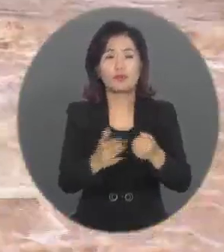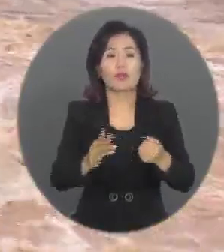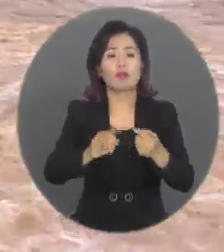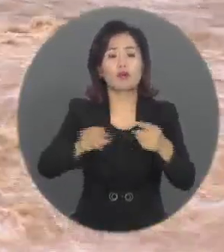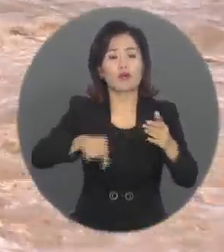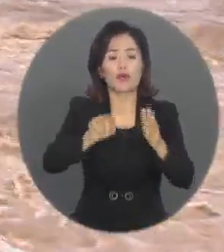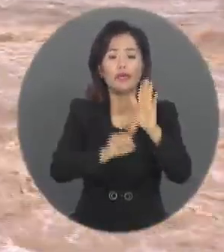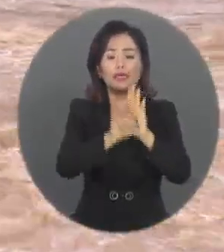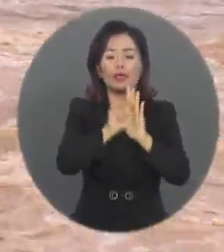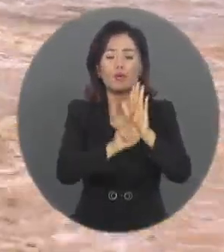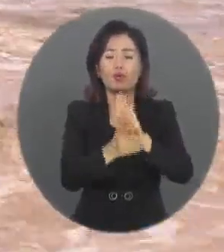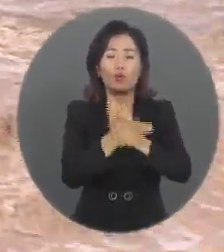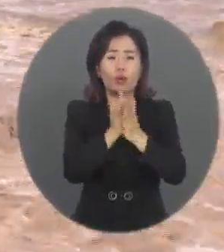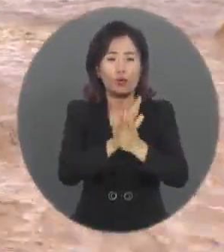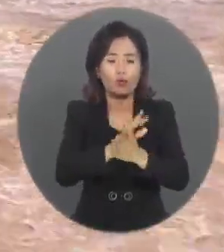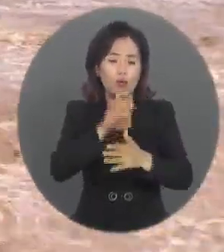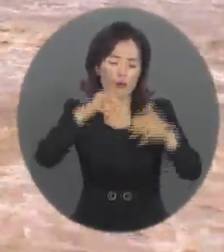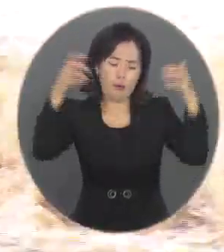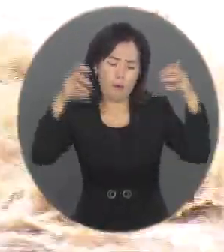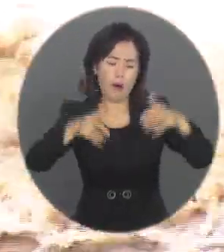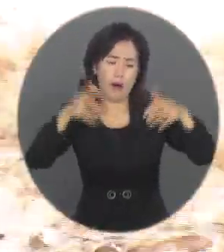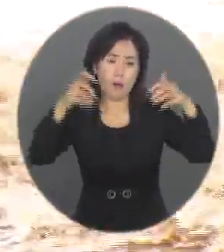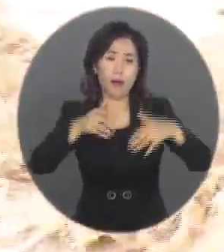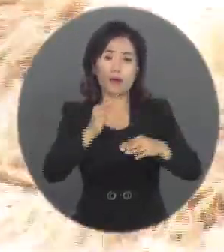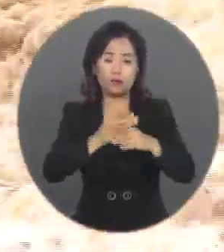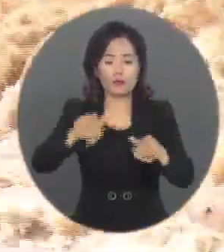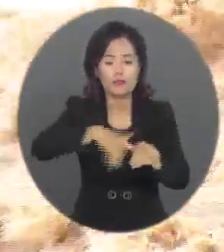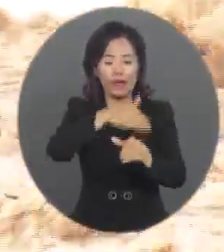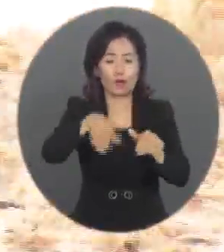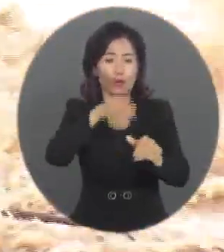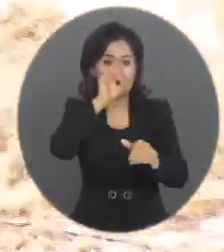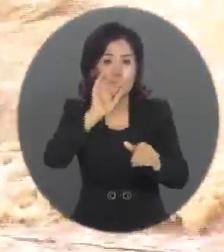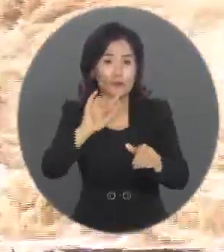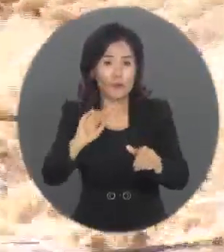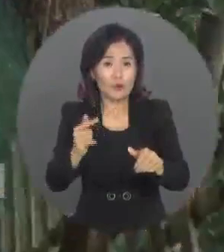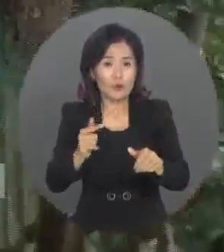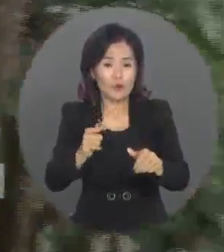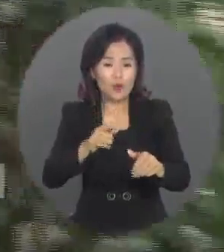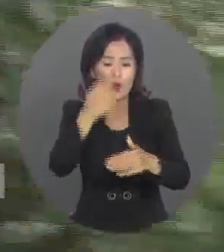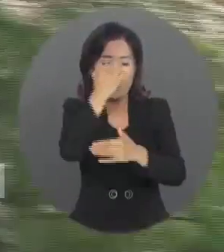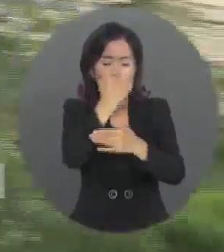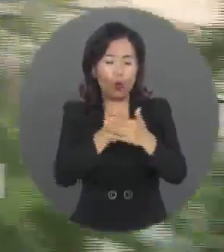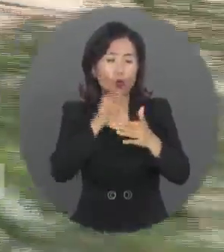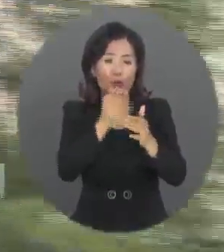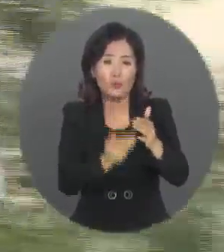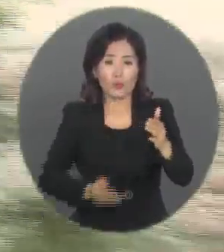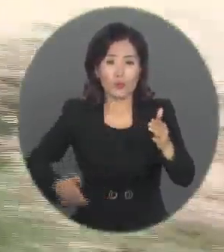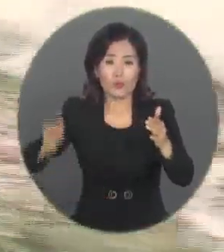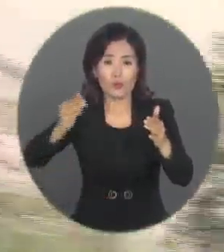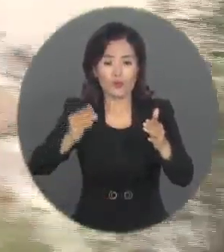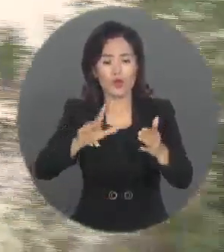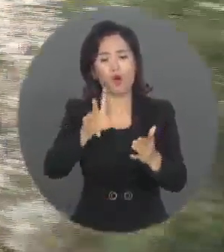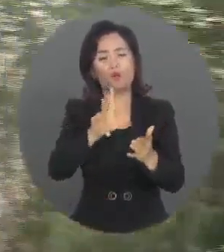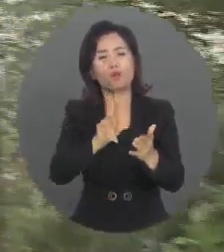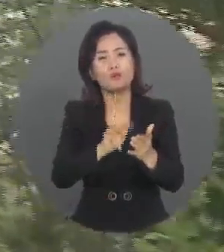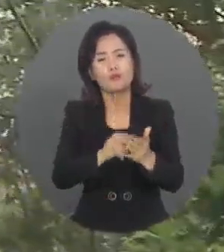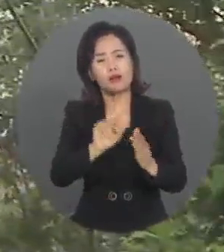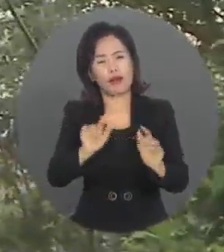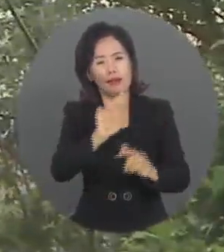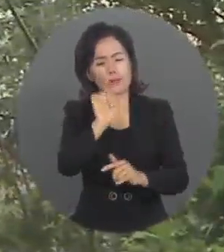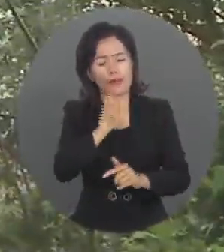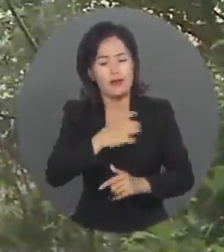여기에 기후변화로 기록적인 폭우까지 내리는 등 여건이 좋지 않아 노후한 저수지가 시한폭탄이